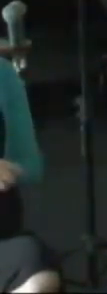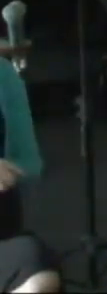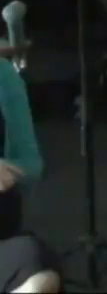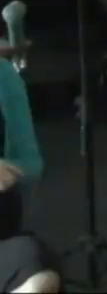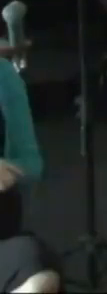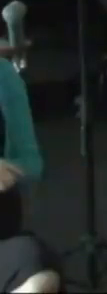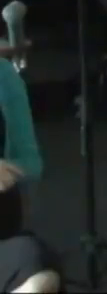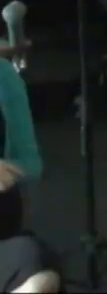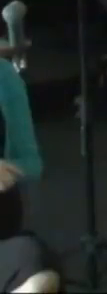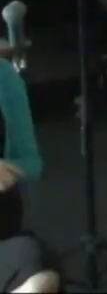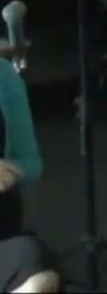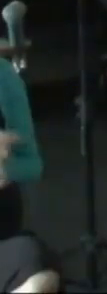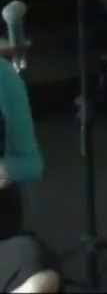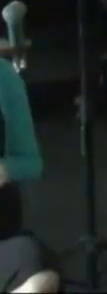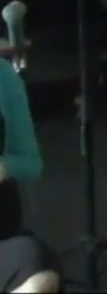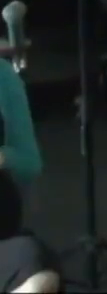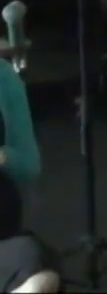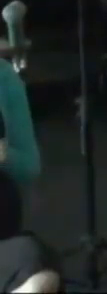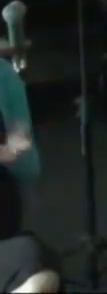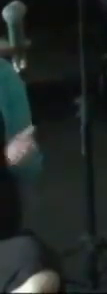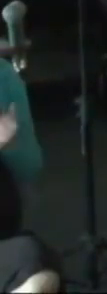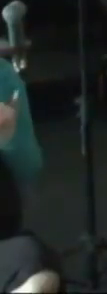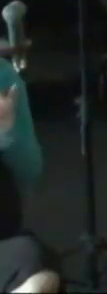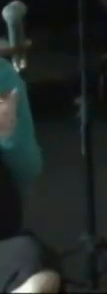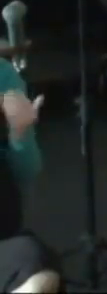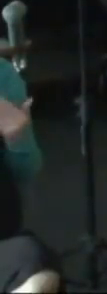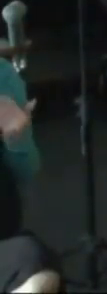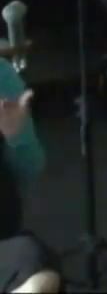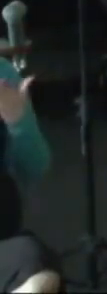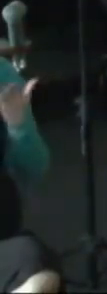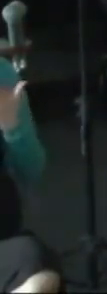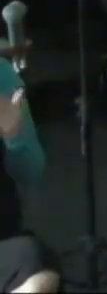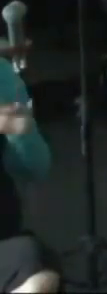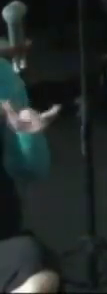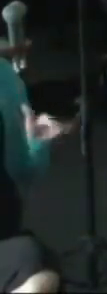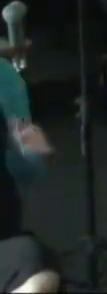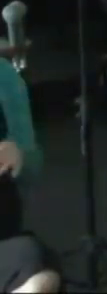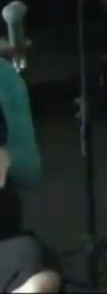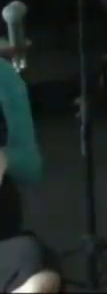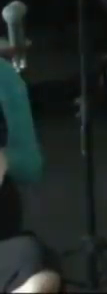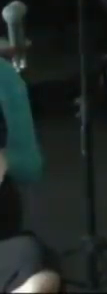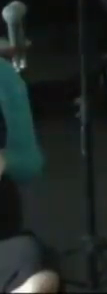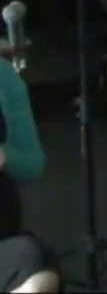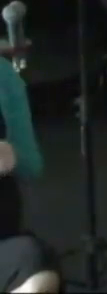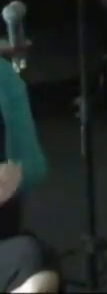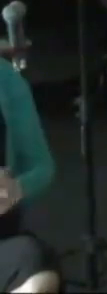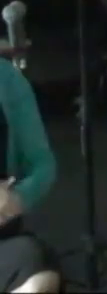рада, що отримала Біблію. Будемо читати самі, дітям. Спасибо, що ви приїхали.